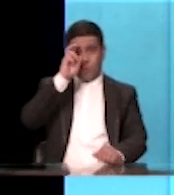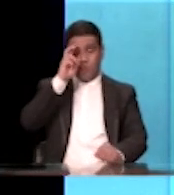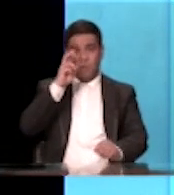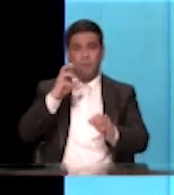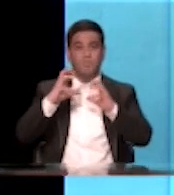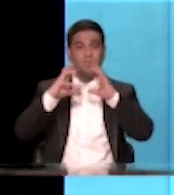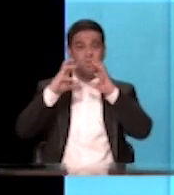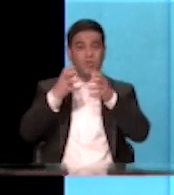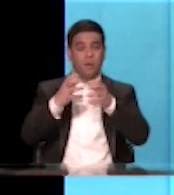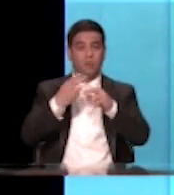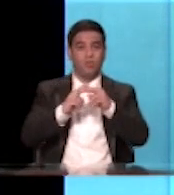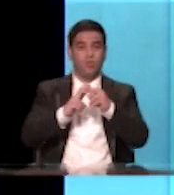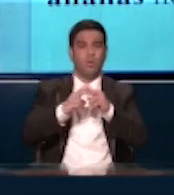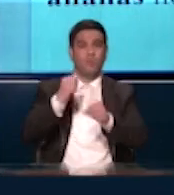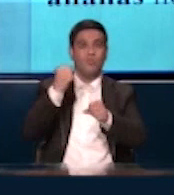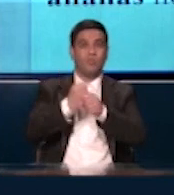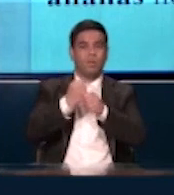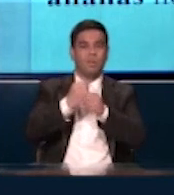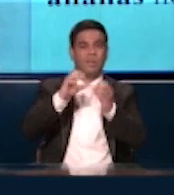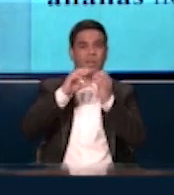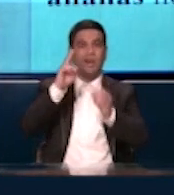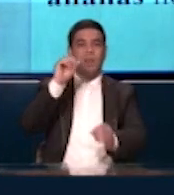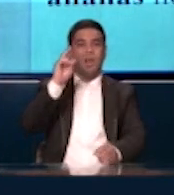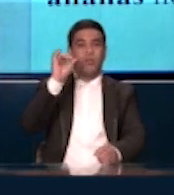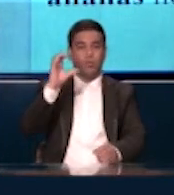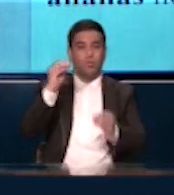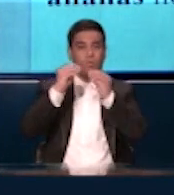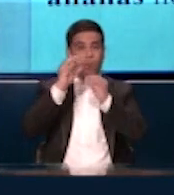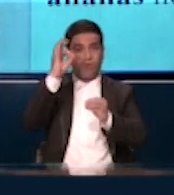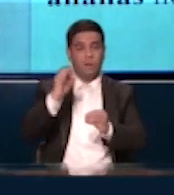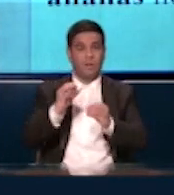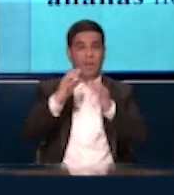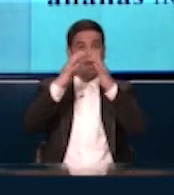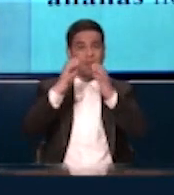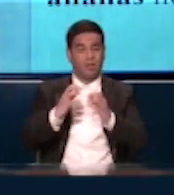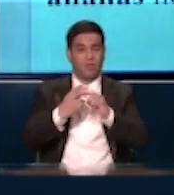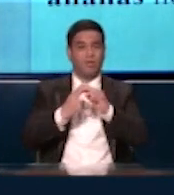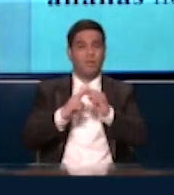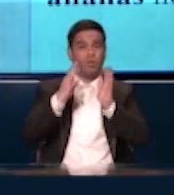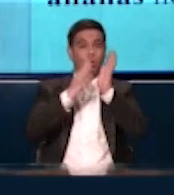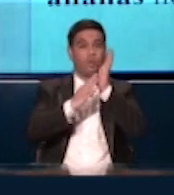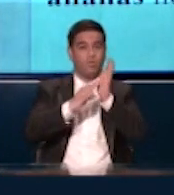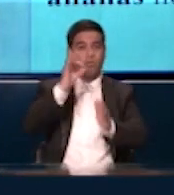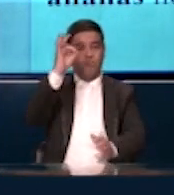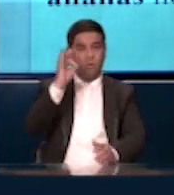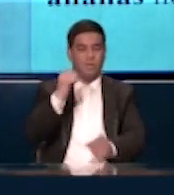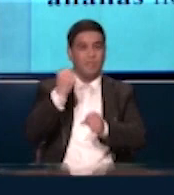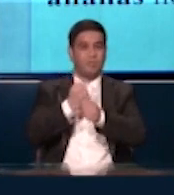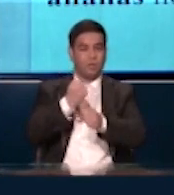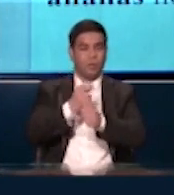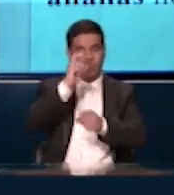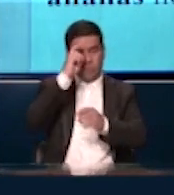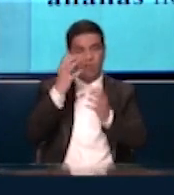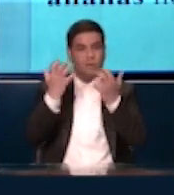jahon bo'yicha ko'proq quritilgan kokos eksportining 10%ini, ananas eksportining esa 90%ini beradigan